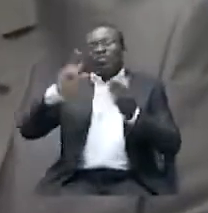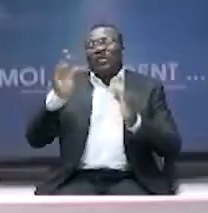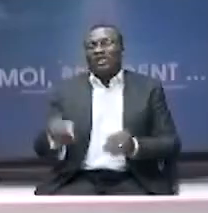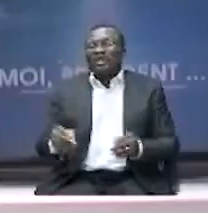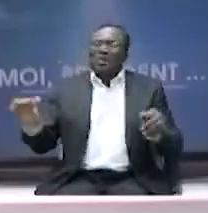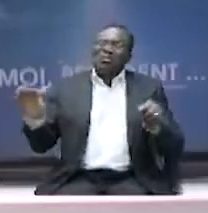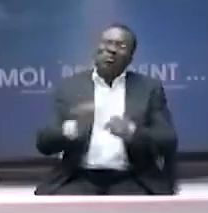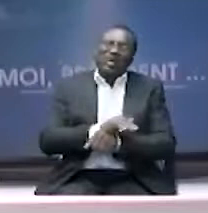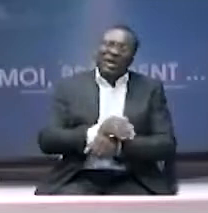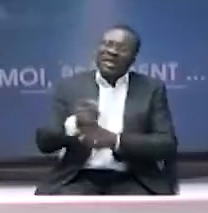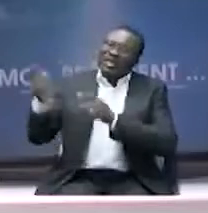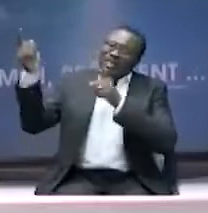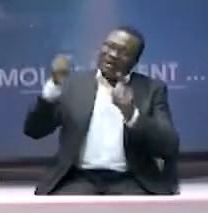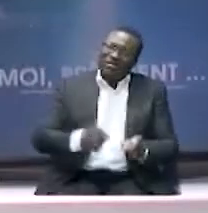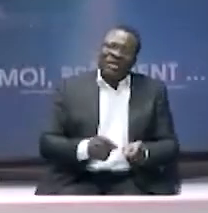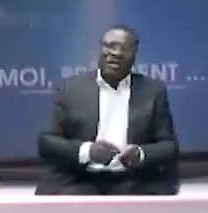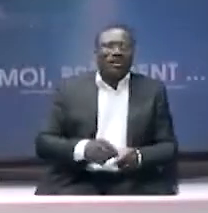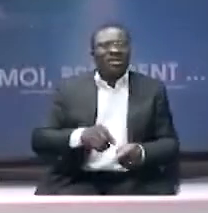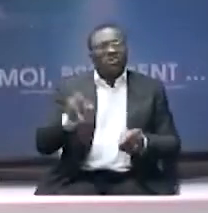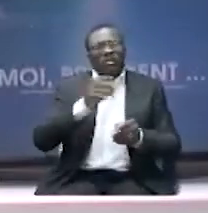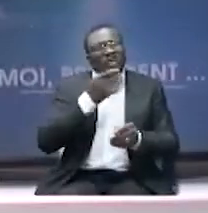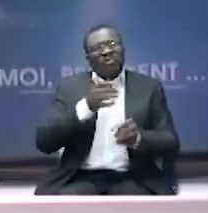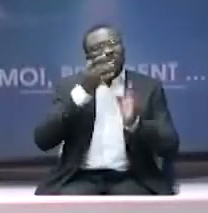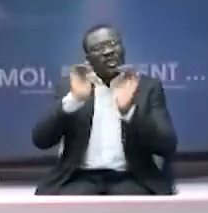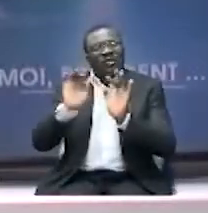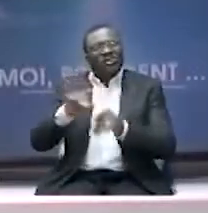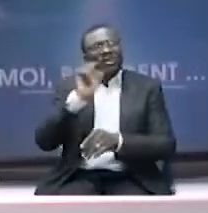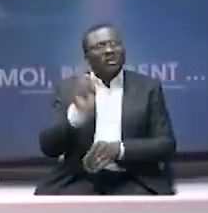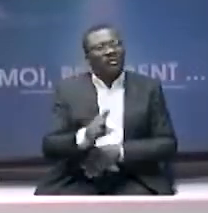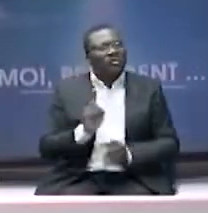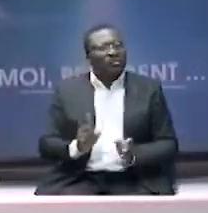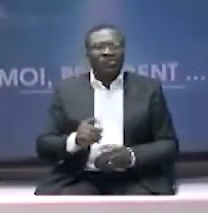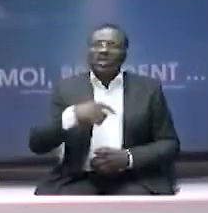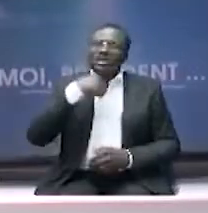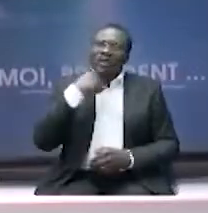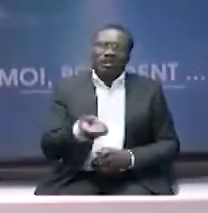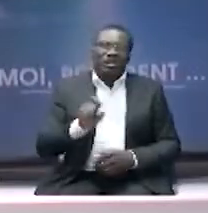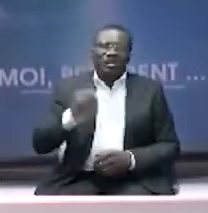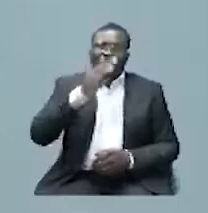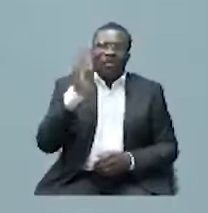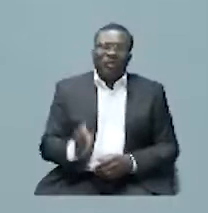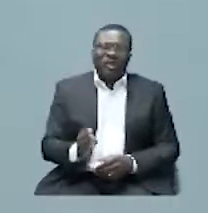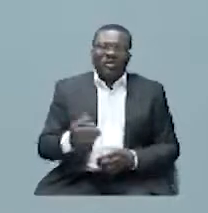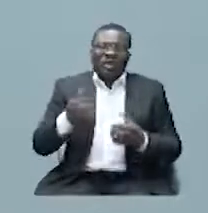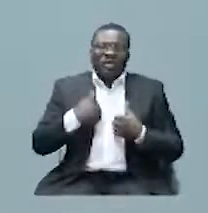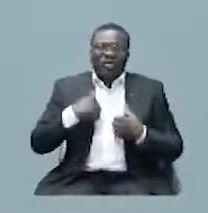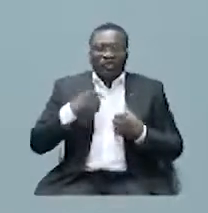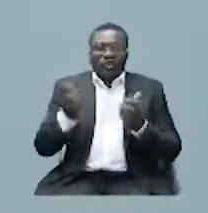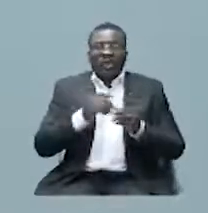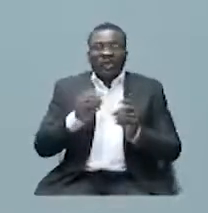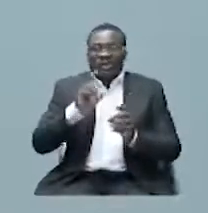il y en a qui nous viennent de l'extérieur, est-ce que ce n'est pas une insulte à l'endroit de ces personnes-là? J'ai dit que les Béninois sont des gens